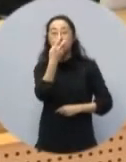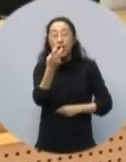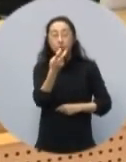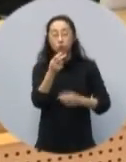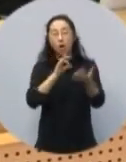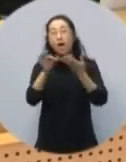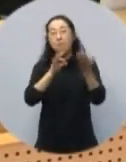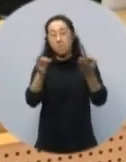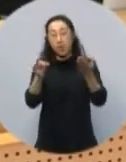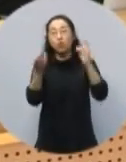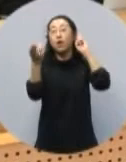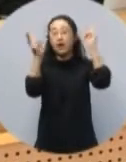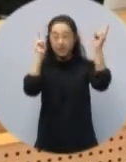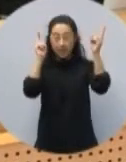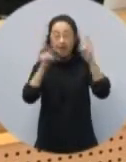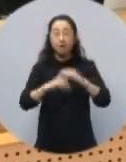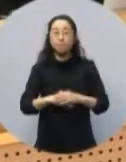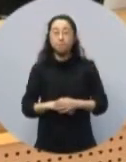社。